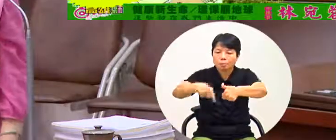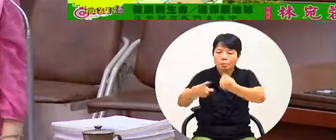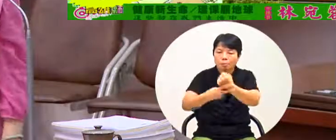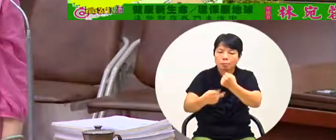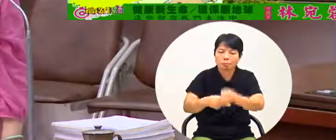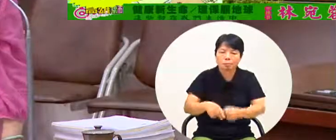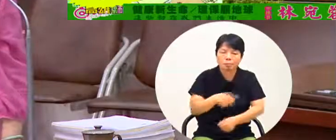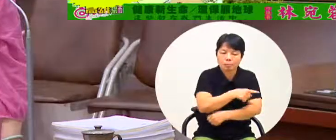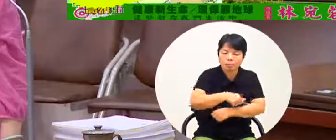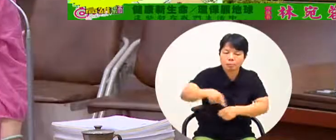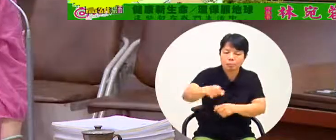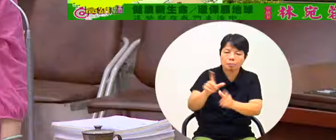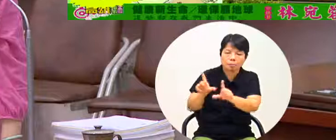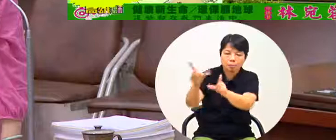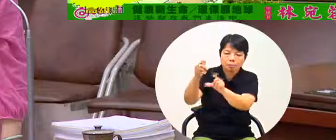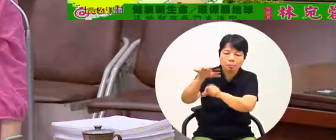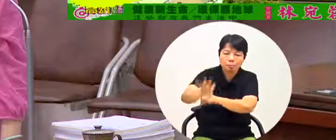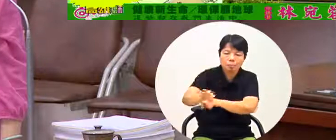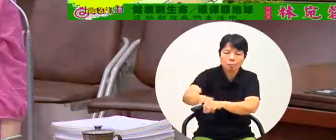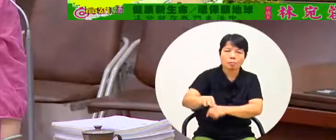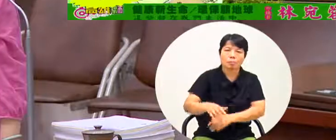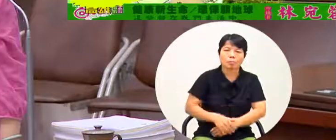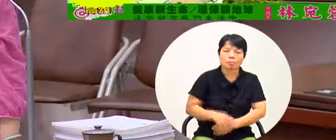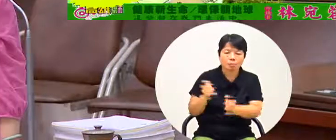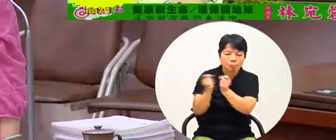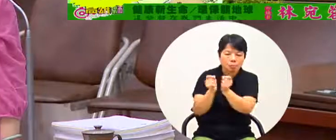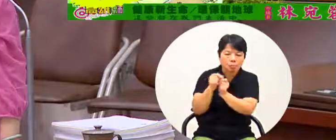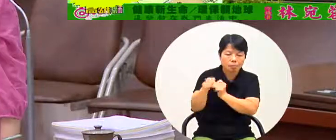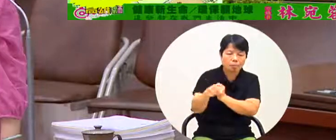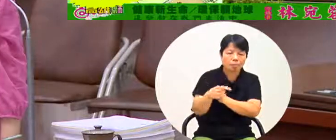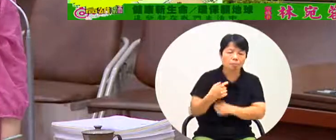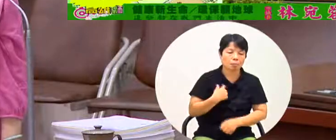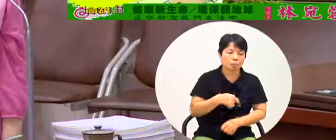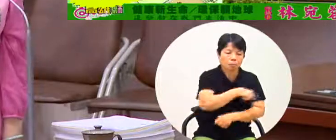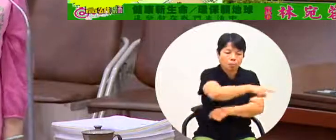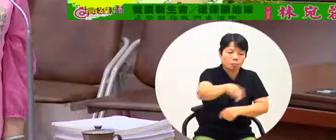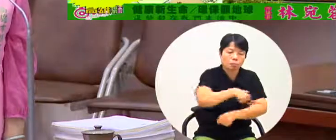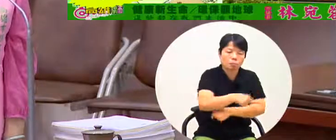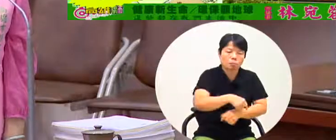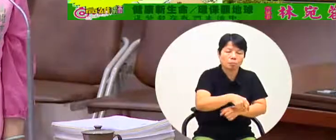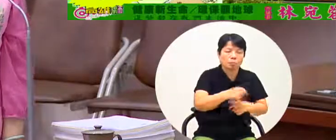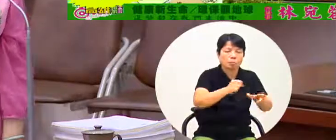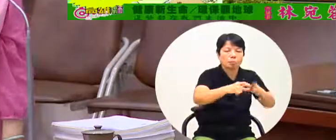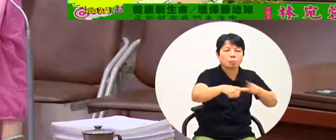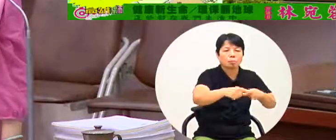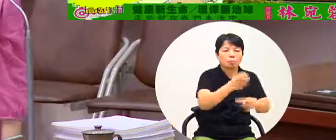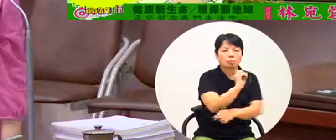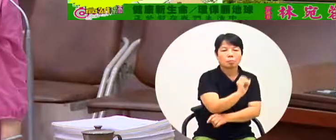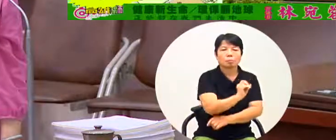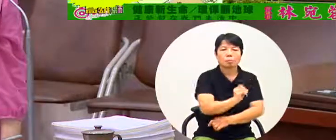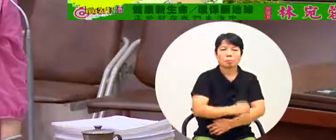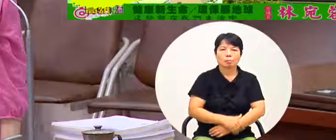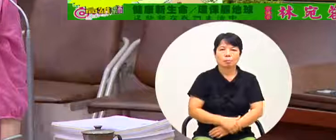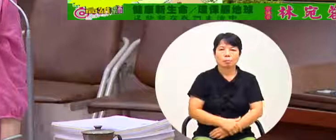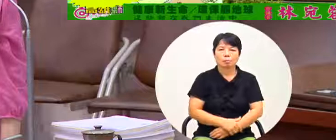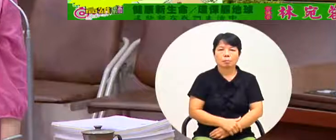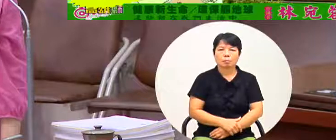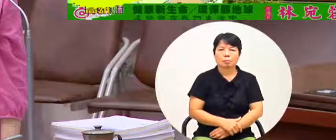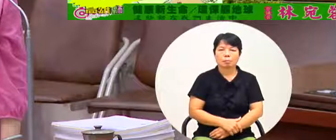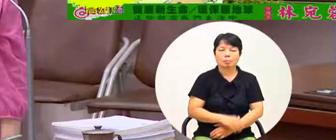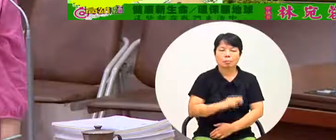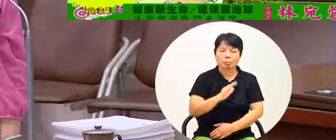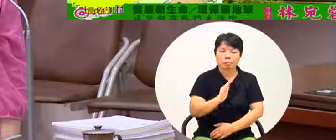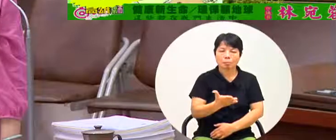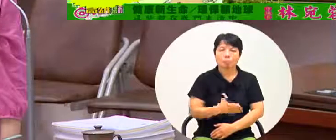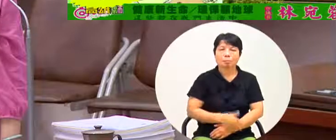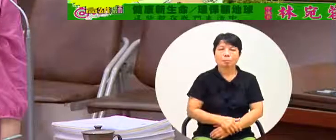伫靠近我们这边的地方都没有一处都没有公园呐、啊，啊，但是我们最好